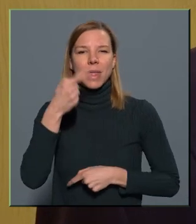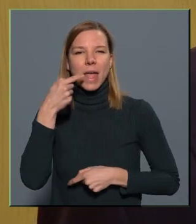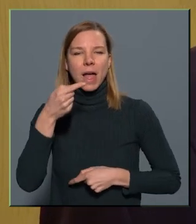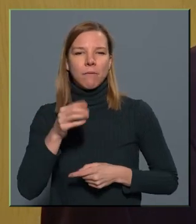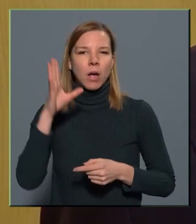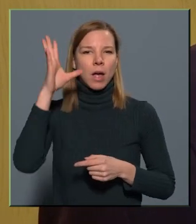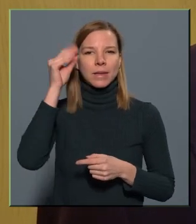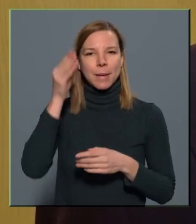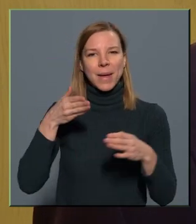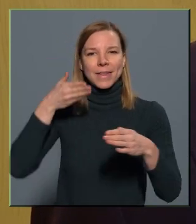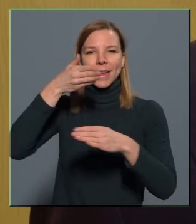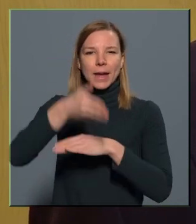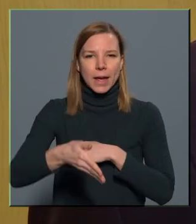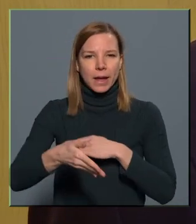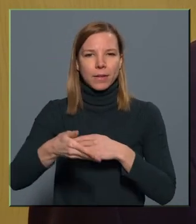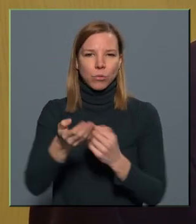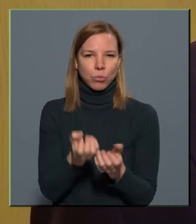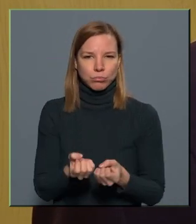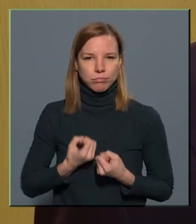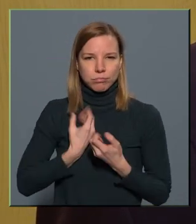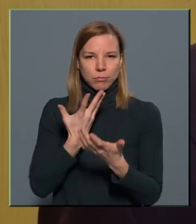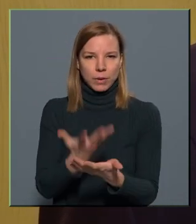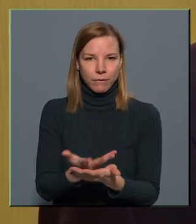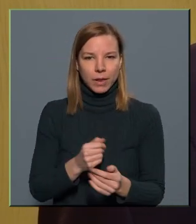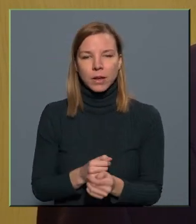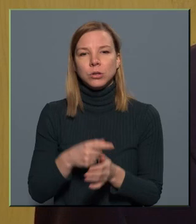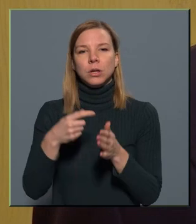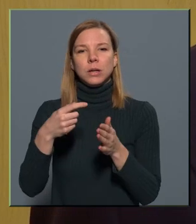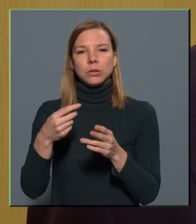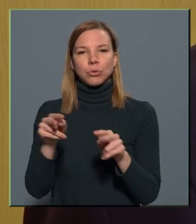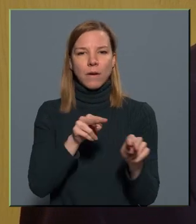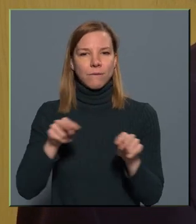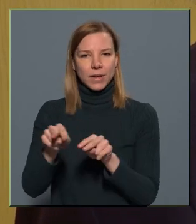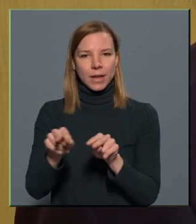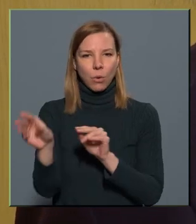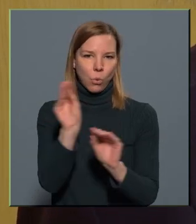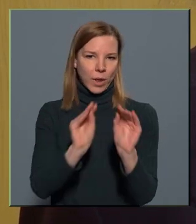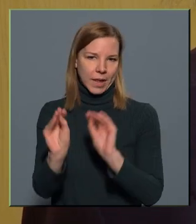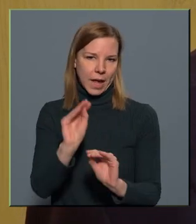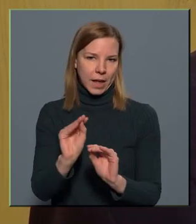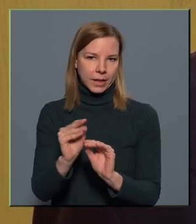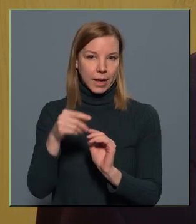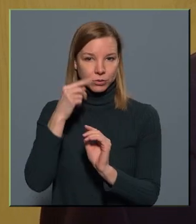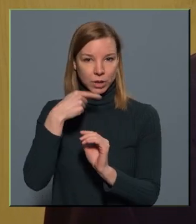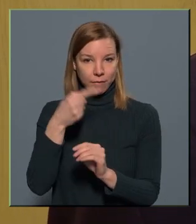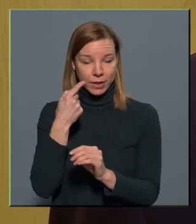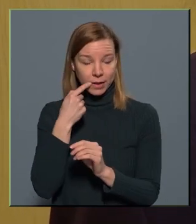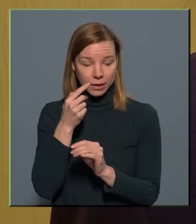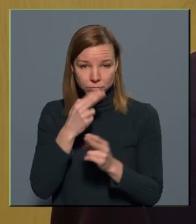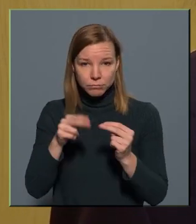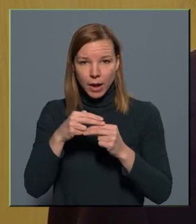a képi világ nyelvezetét, és a videó összeállítás nyelvezetés, tehát egyre inkább értjük, egyre